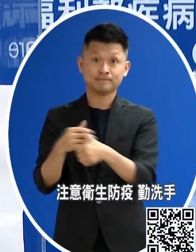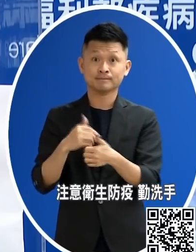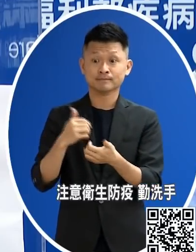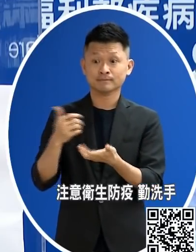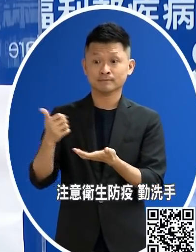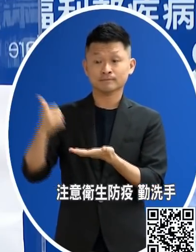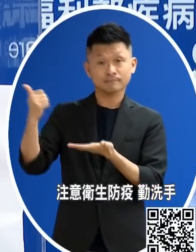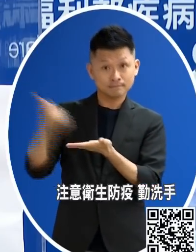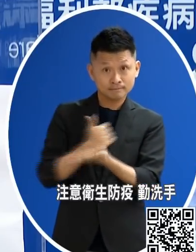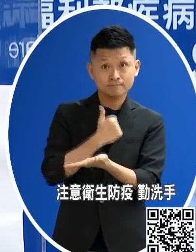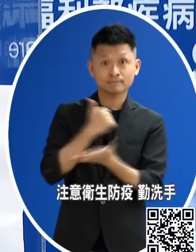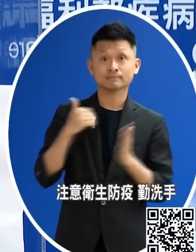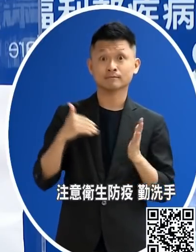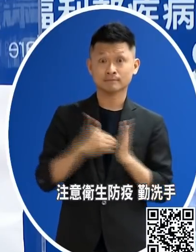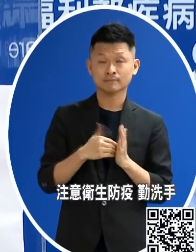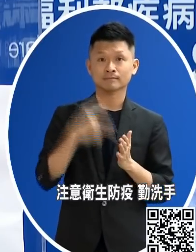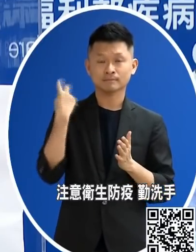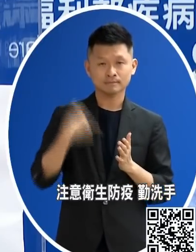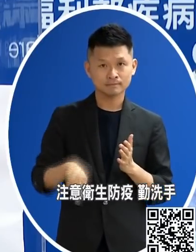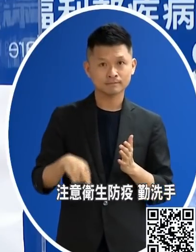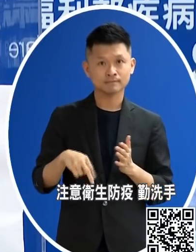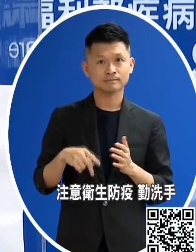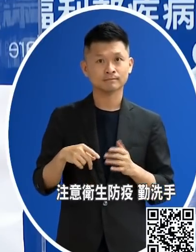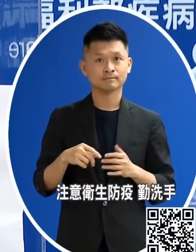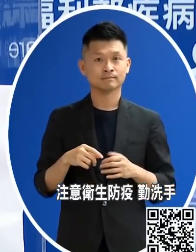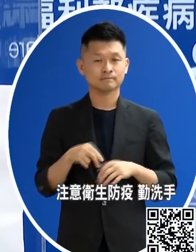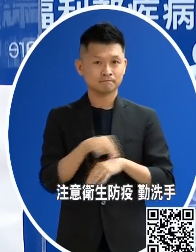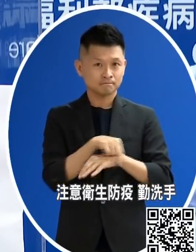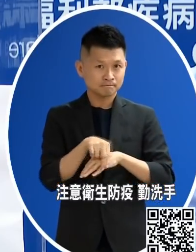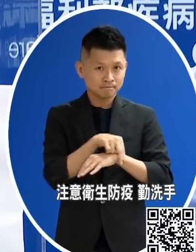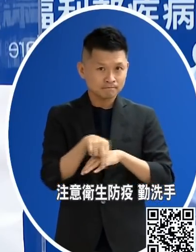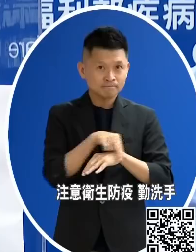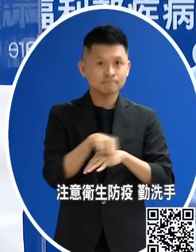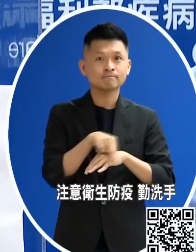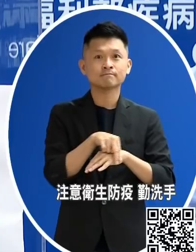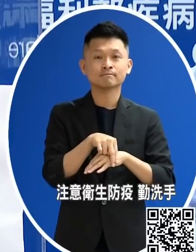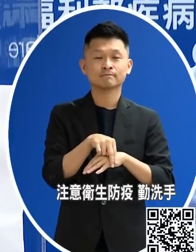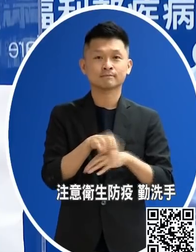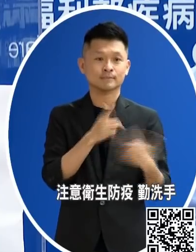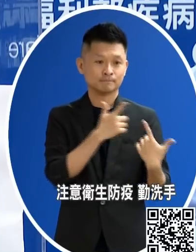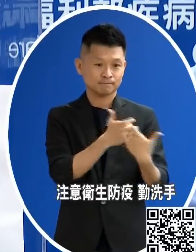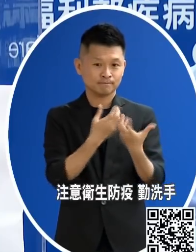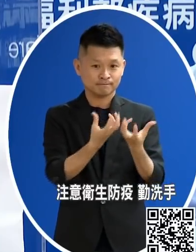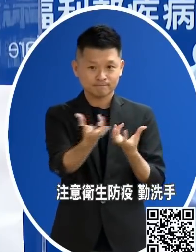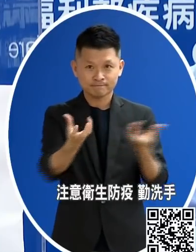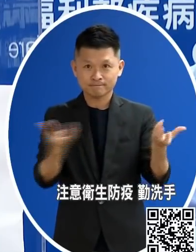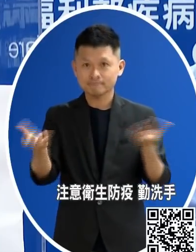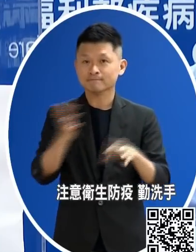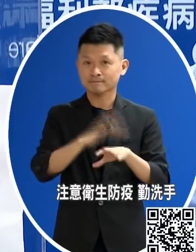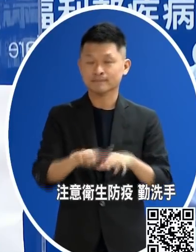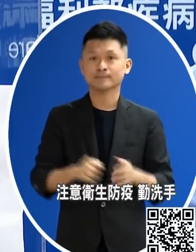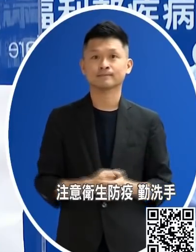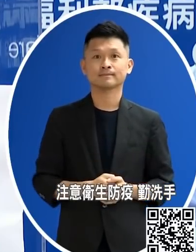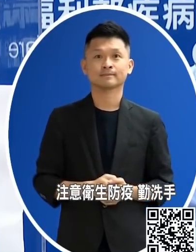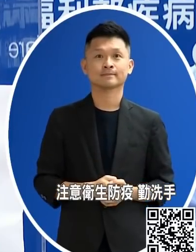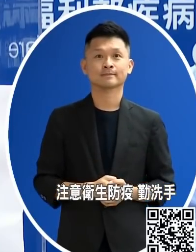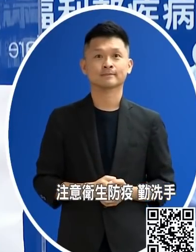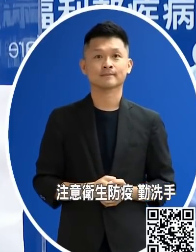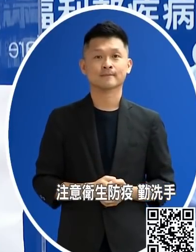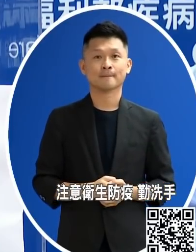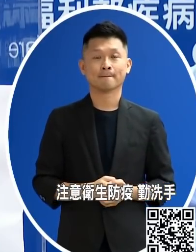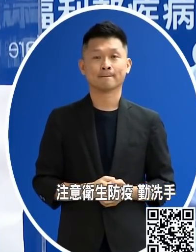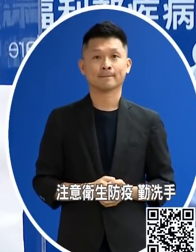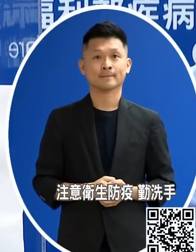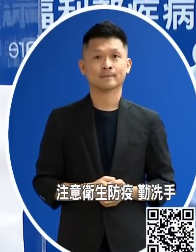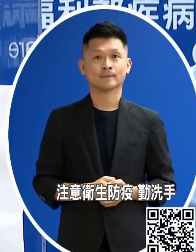到了以后那才来做一个也会做一个适当的规划。那另外呢，这个